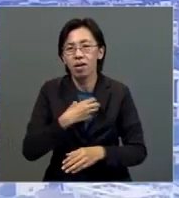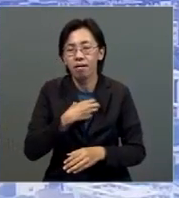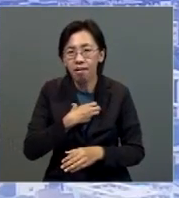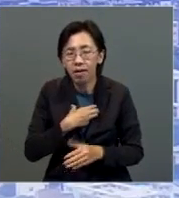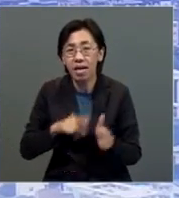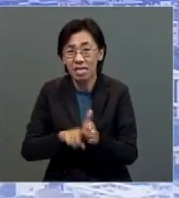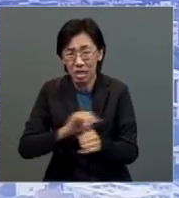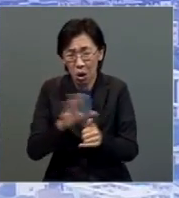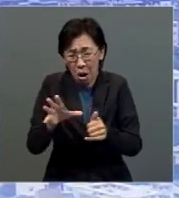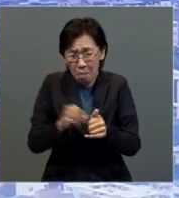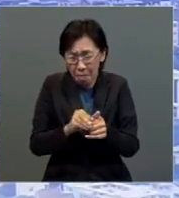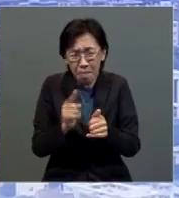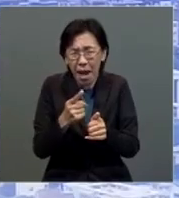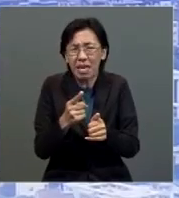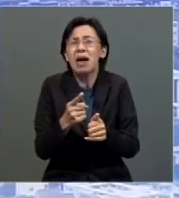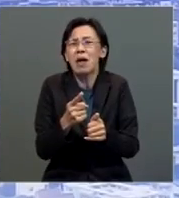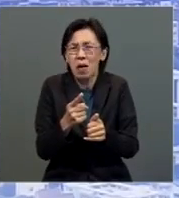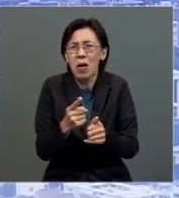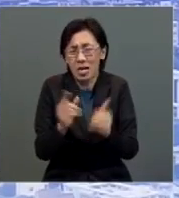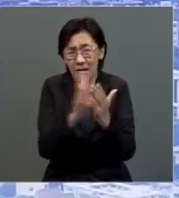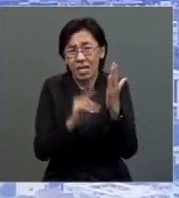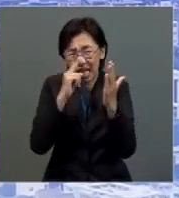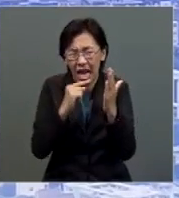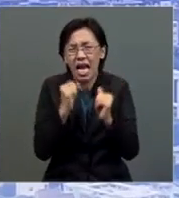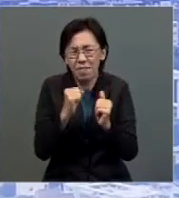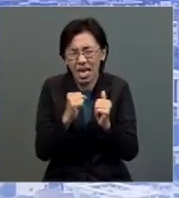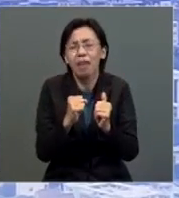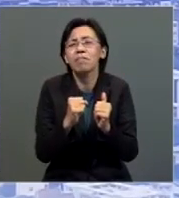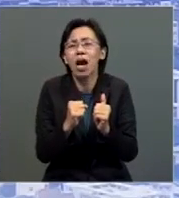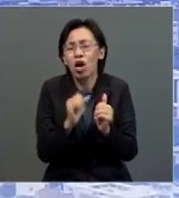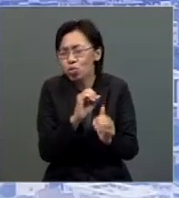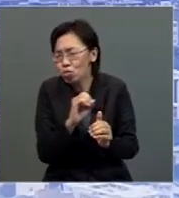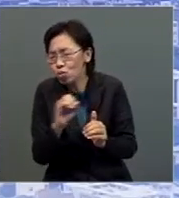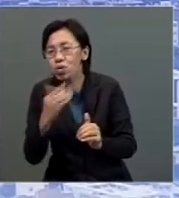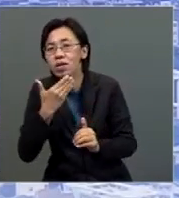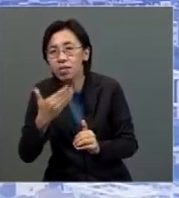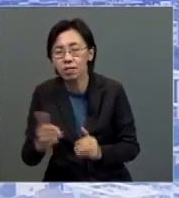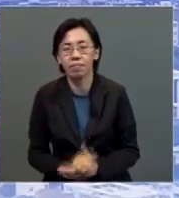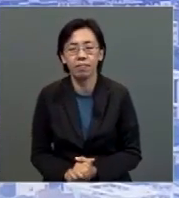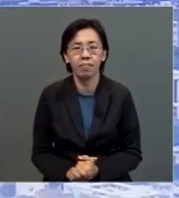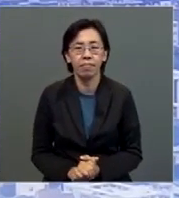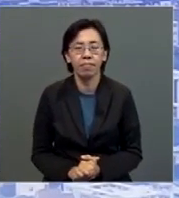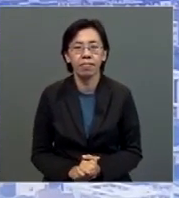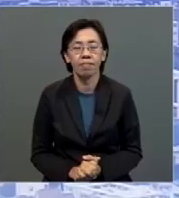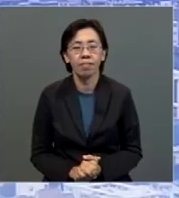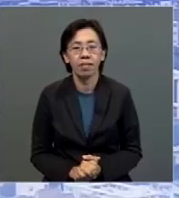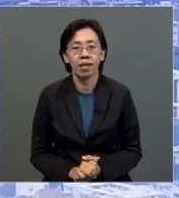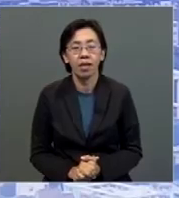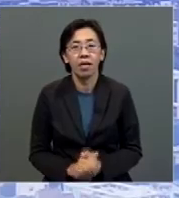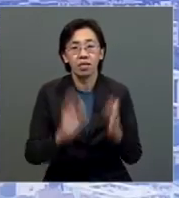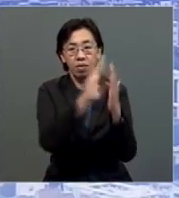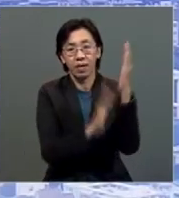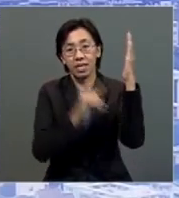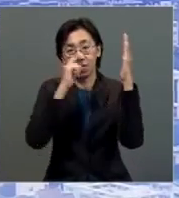ของความที่ไม่ติดเชื้อนี้ต่อไปเรื่อยๆนะครับดังที่เราปรากฏอยู่ในแผนที่ประเทศไทย